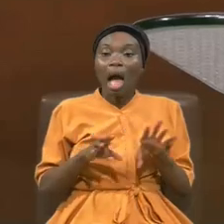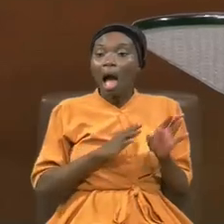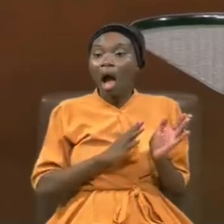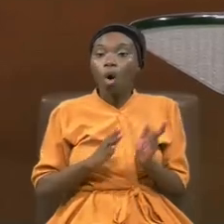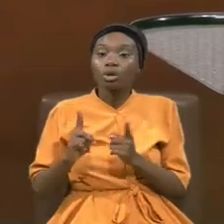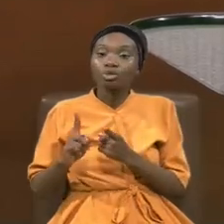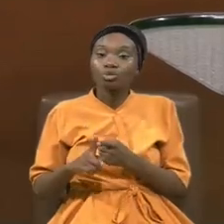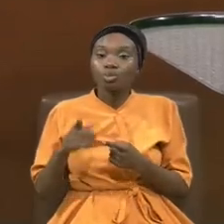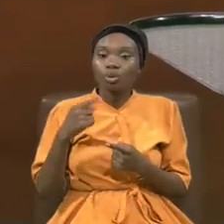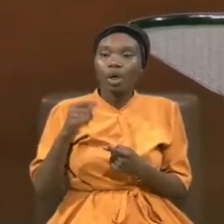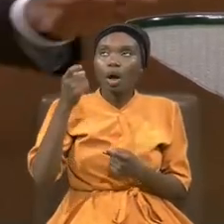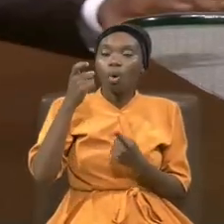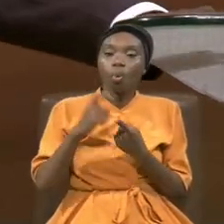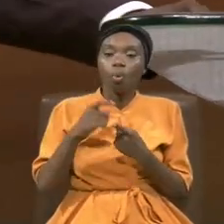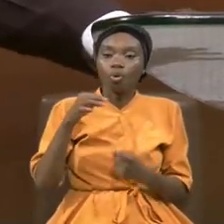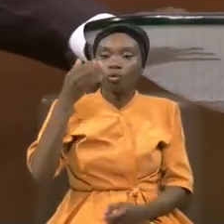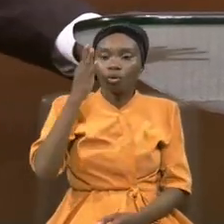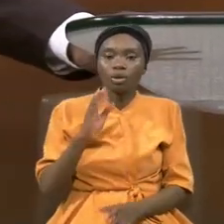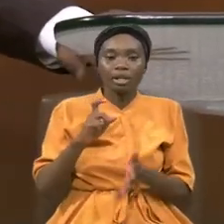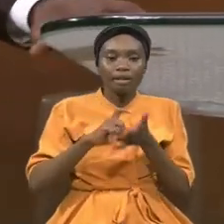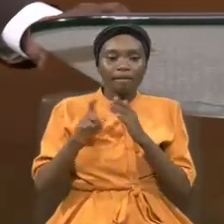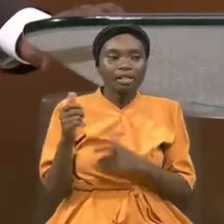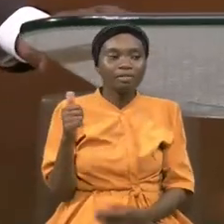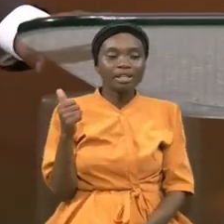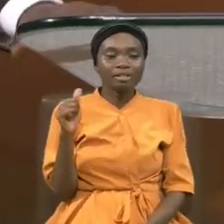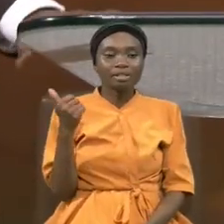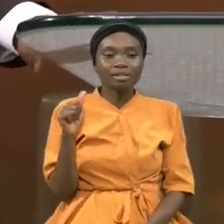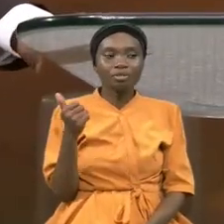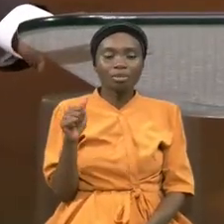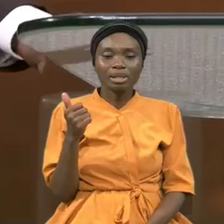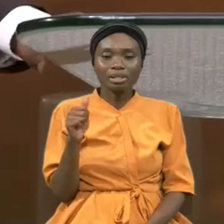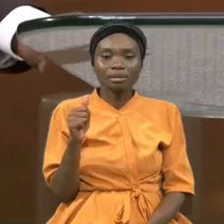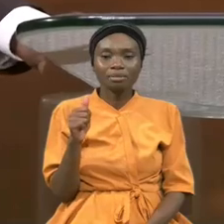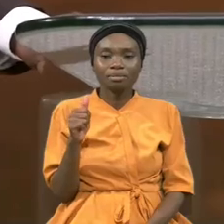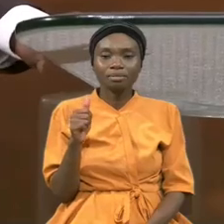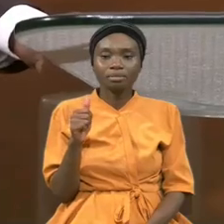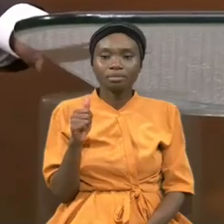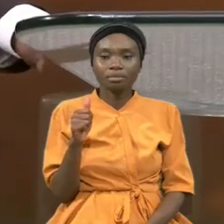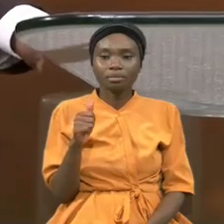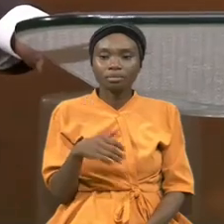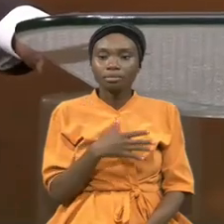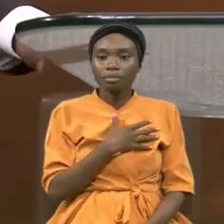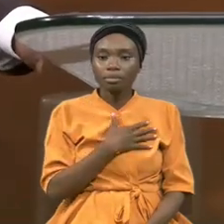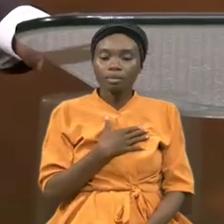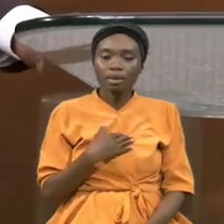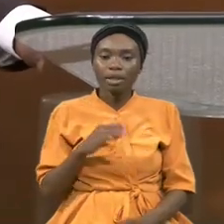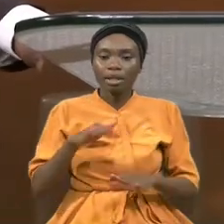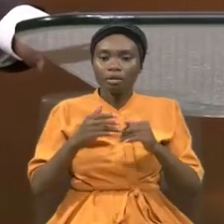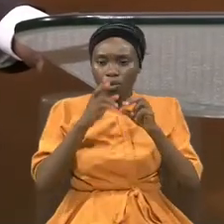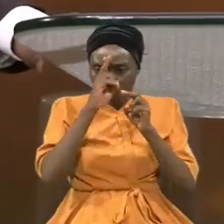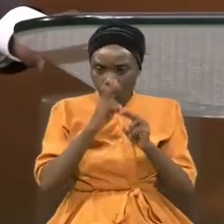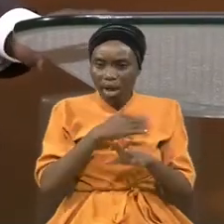nous traitons avec les gens de diverses manières, mais la parole de Dieu dit, verset 10, gloire,